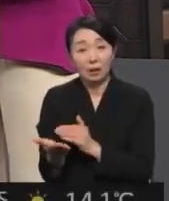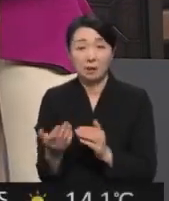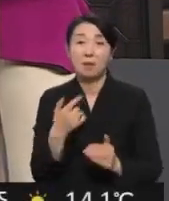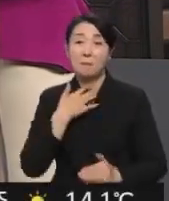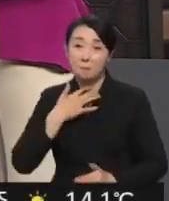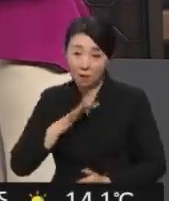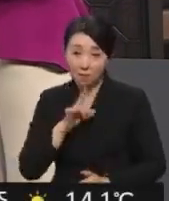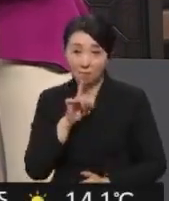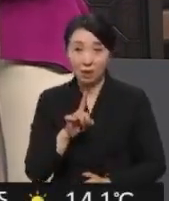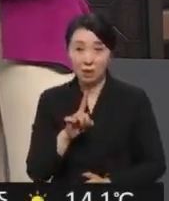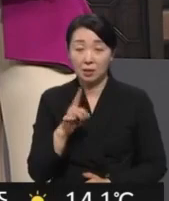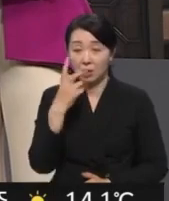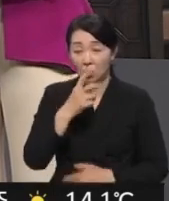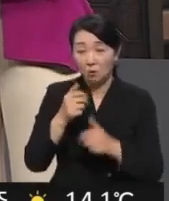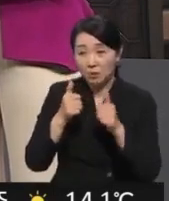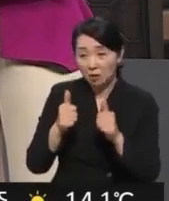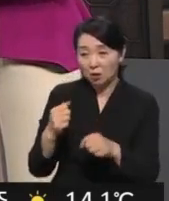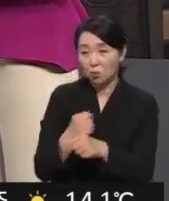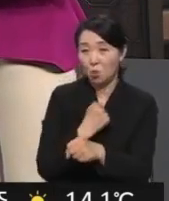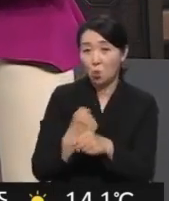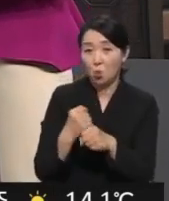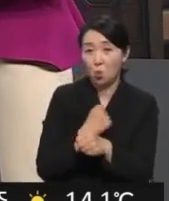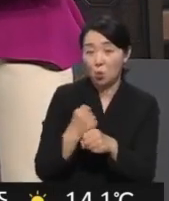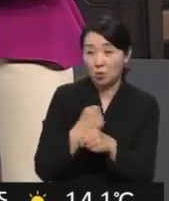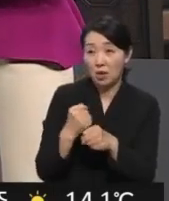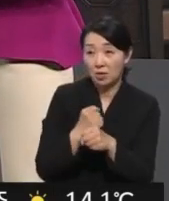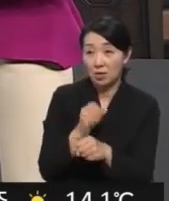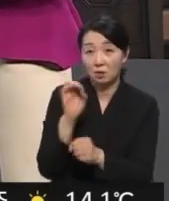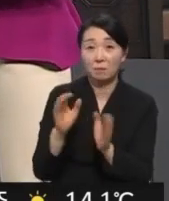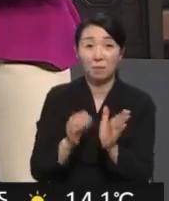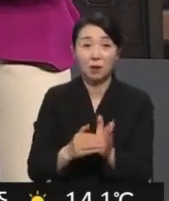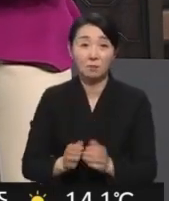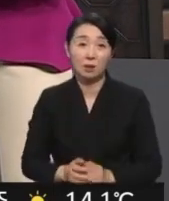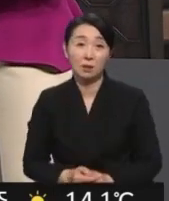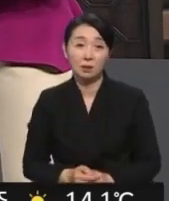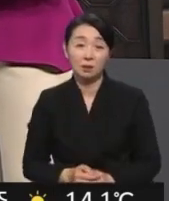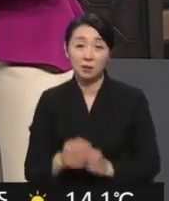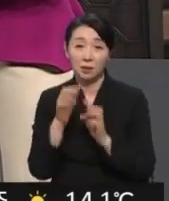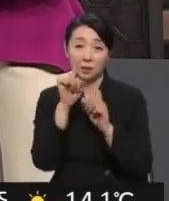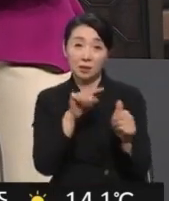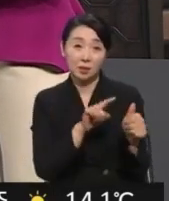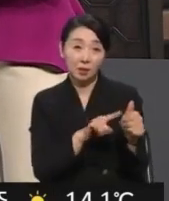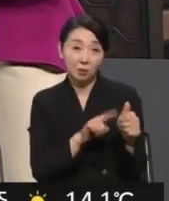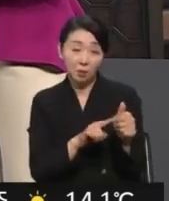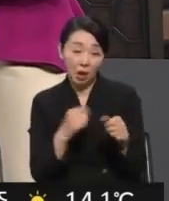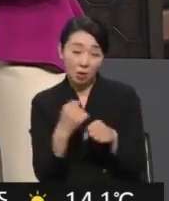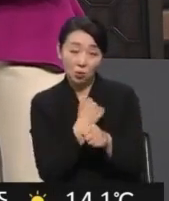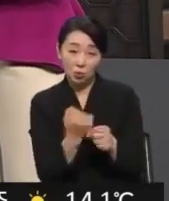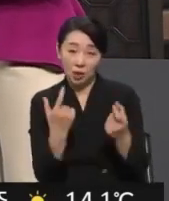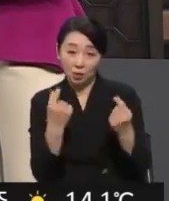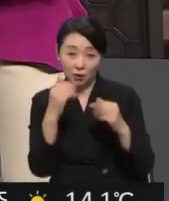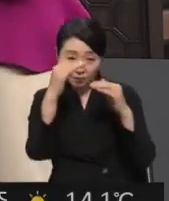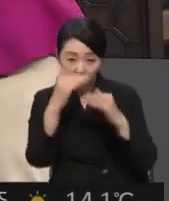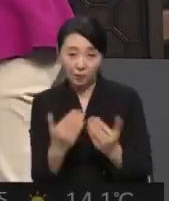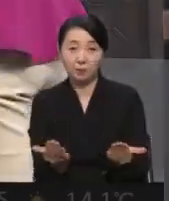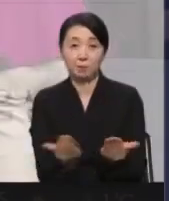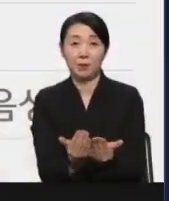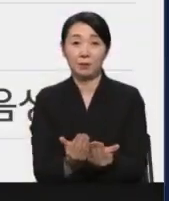아니라면서 검찰을 향해서 조작 의혹을 제기했습니다. 이 대표가 제기한 조작 수사 프레임과 같은 맥락입니다.